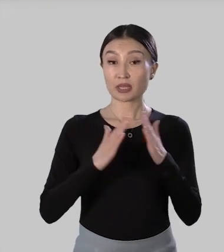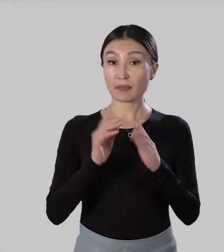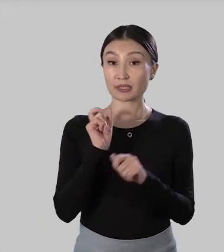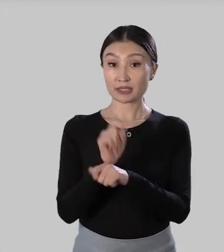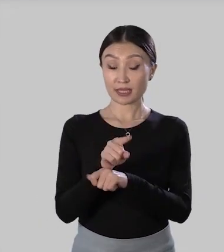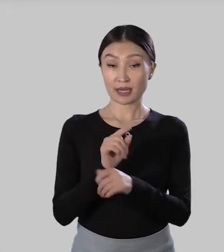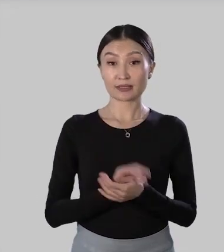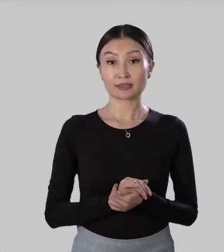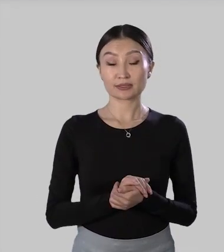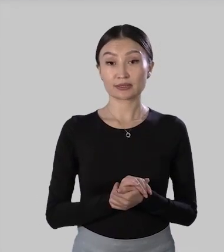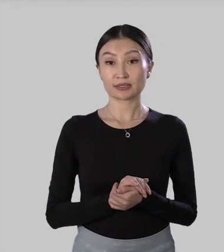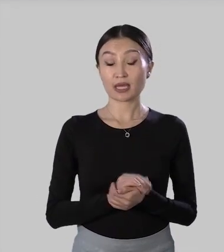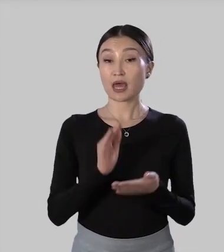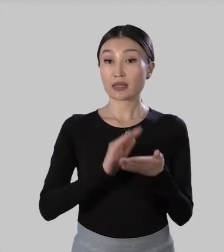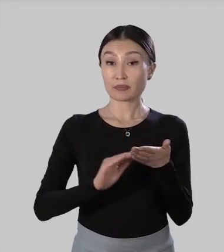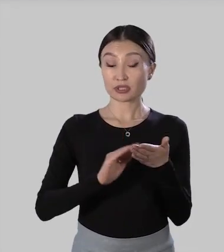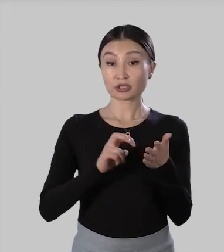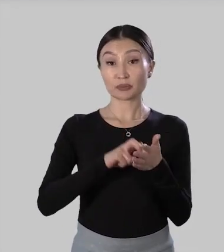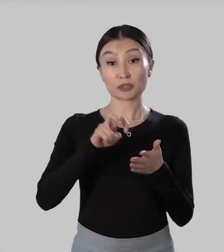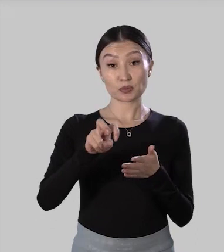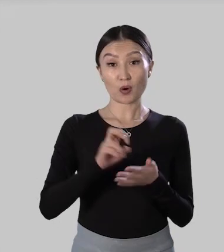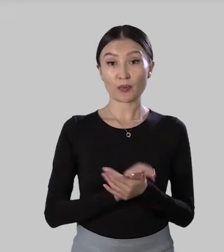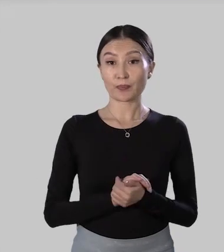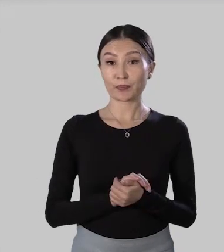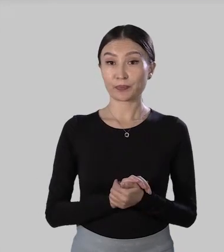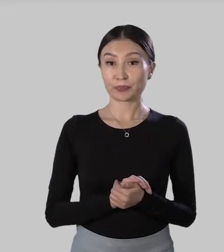Запишите домашнее задание. Напишите письмо.